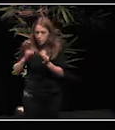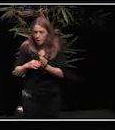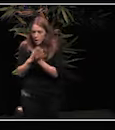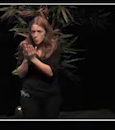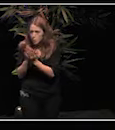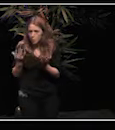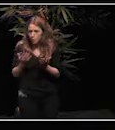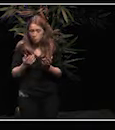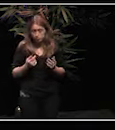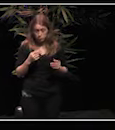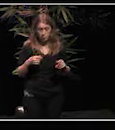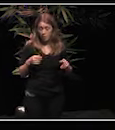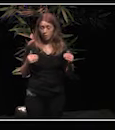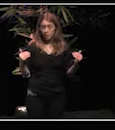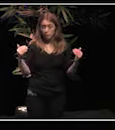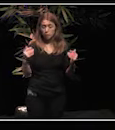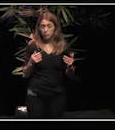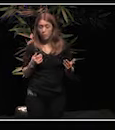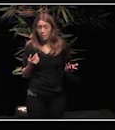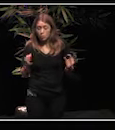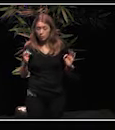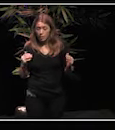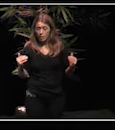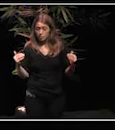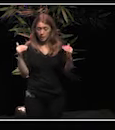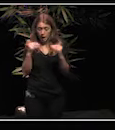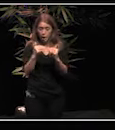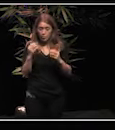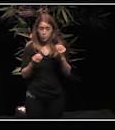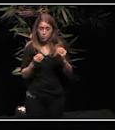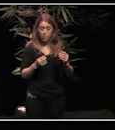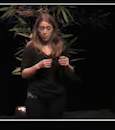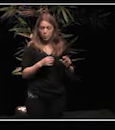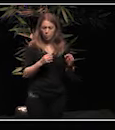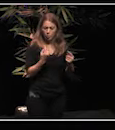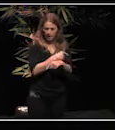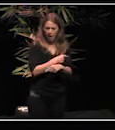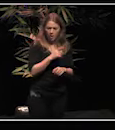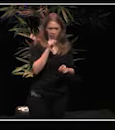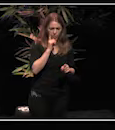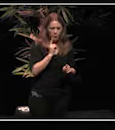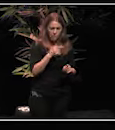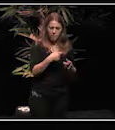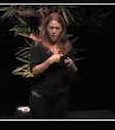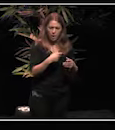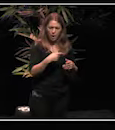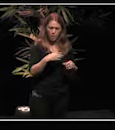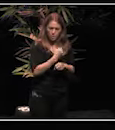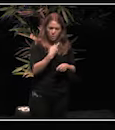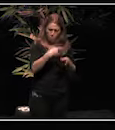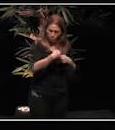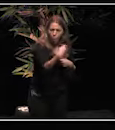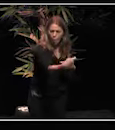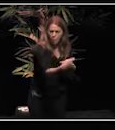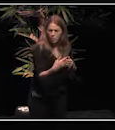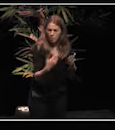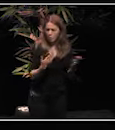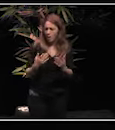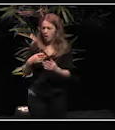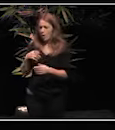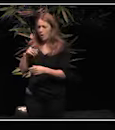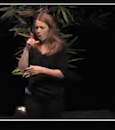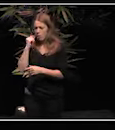différence reste la même, soit qu'elle diminue en fait, c'est-à-dire qu'elles sont plutôt un peu plus capables de courir comparativement à des distances plus